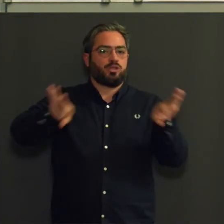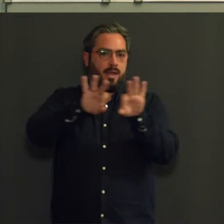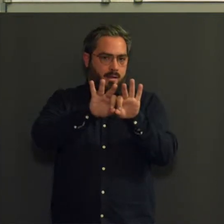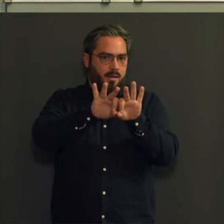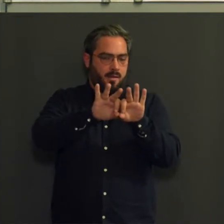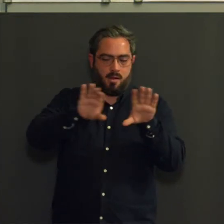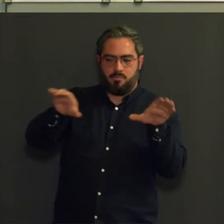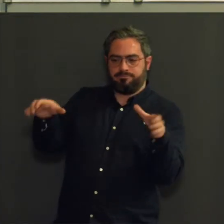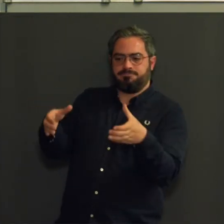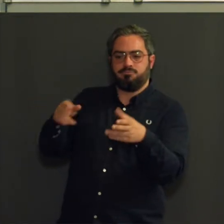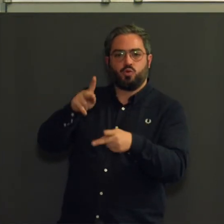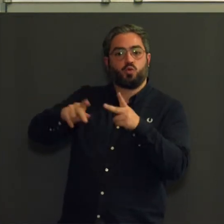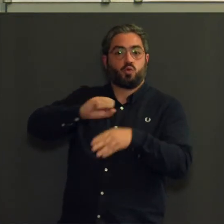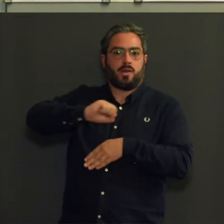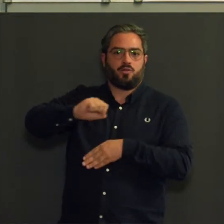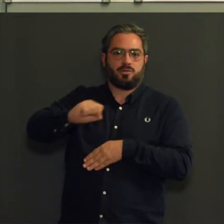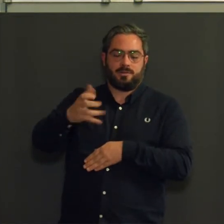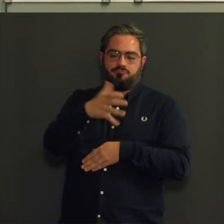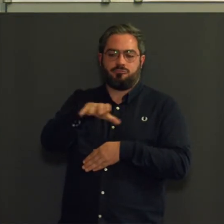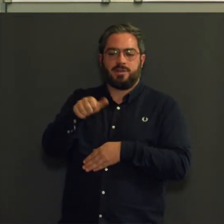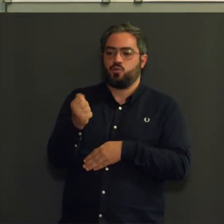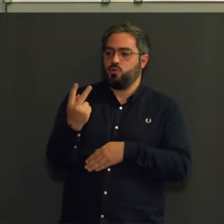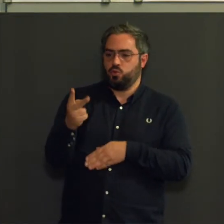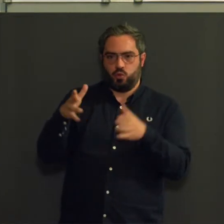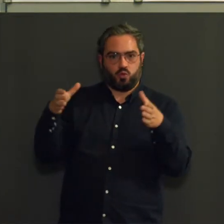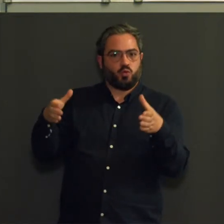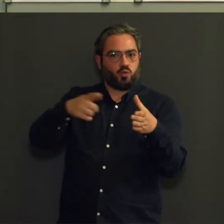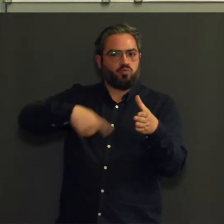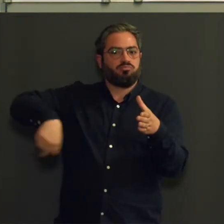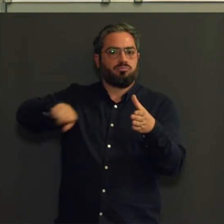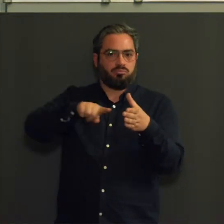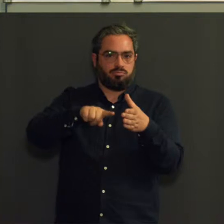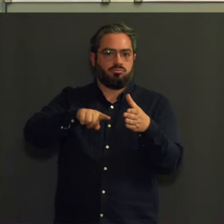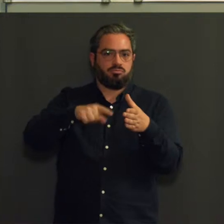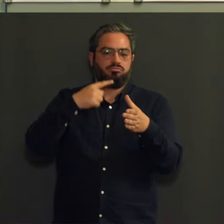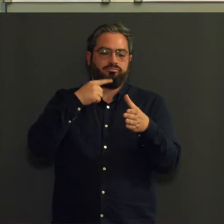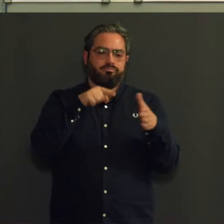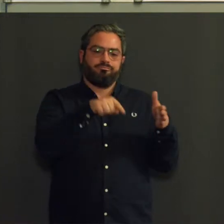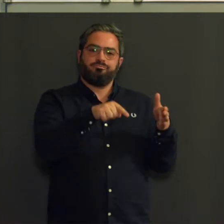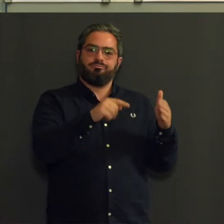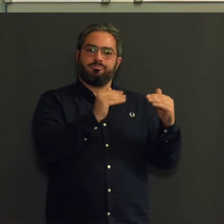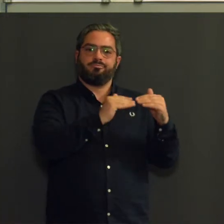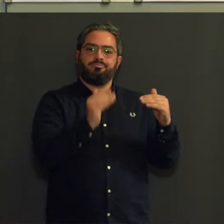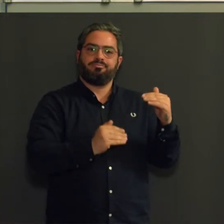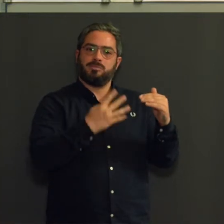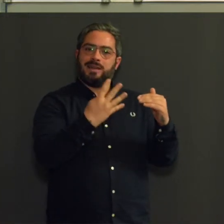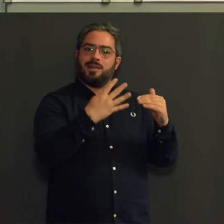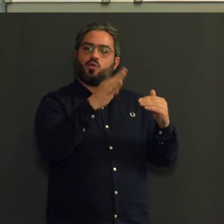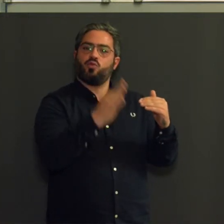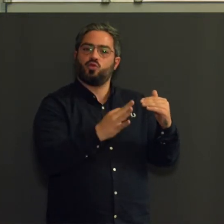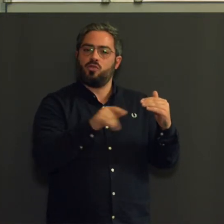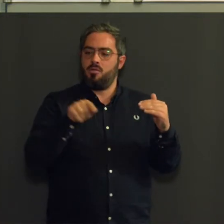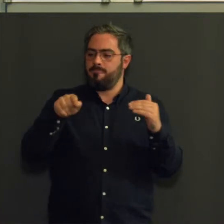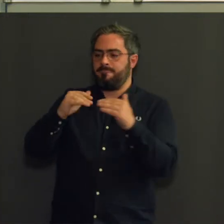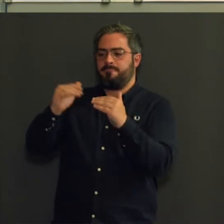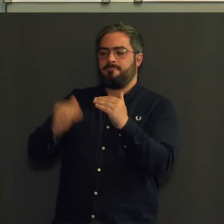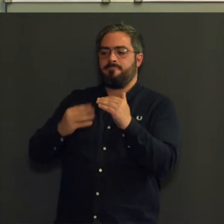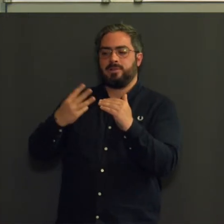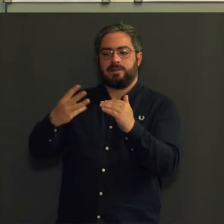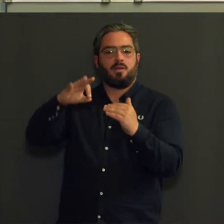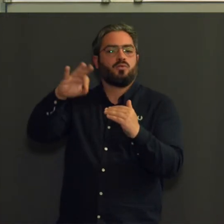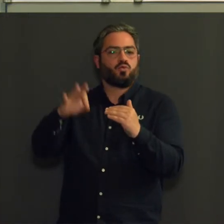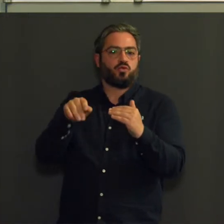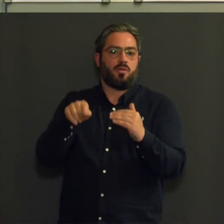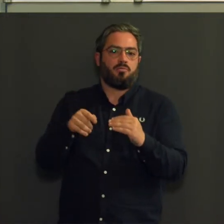dont 562 en soins intensifs, c'est respectivement 14 et 13% de moins que la